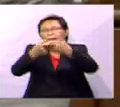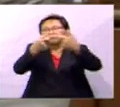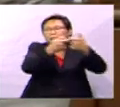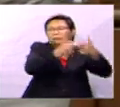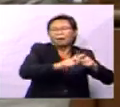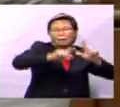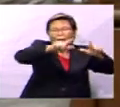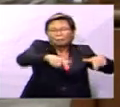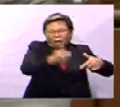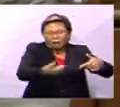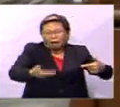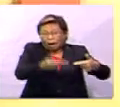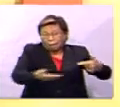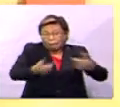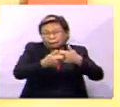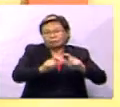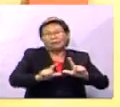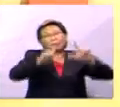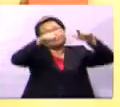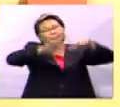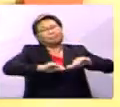diletakkan di tempat yang tinggi.